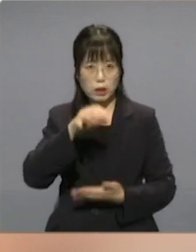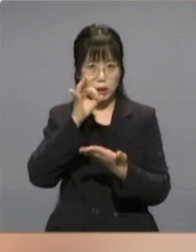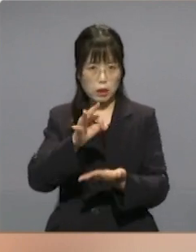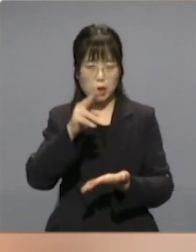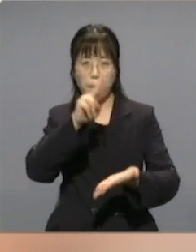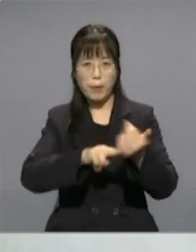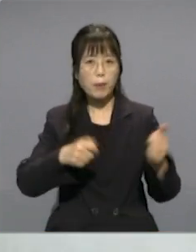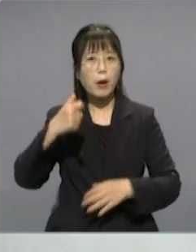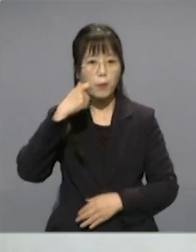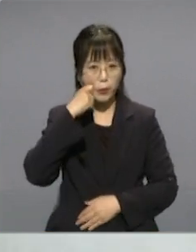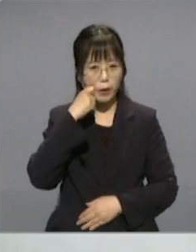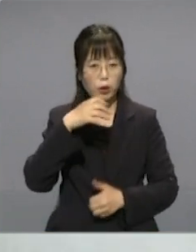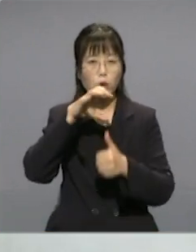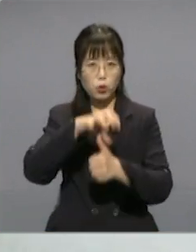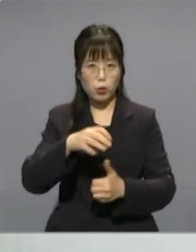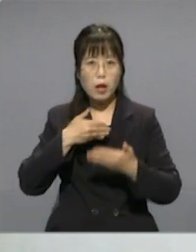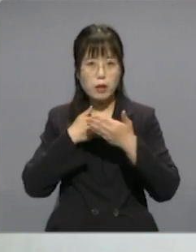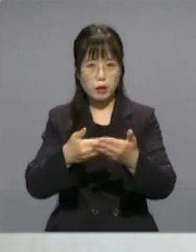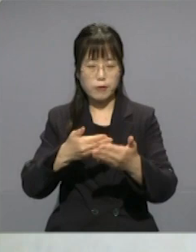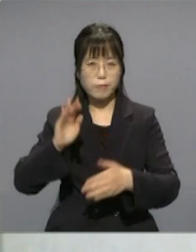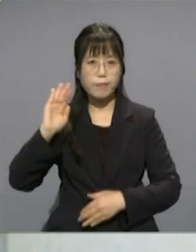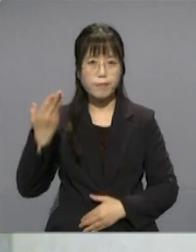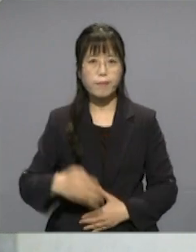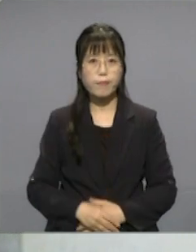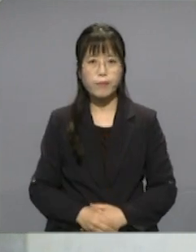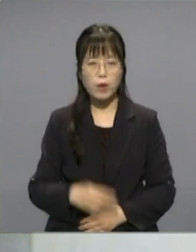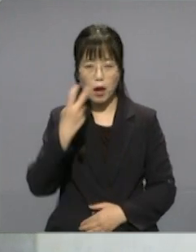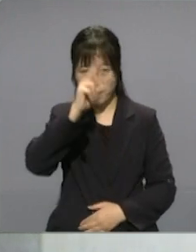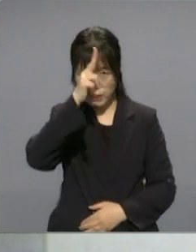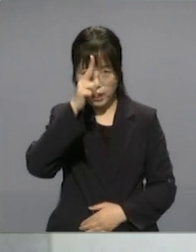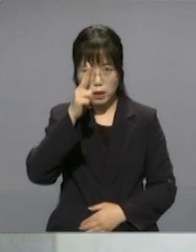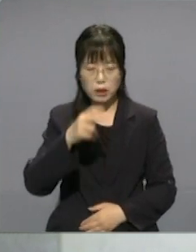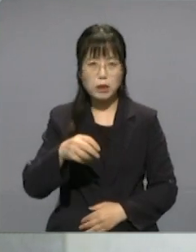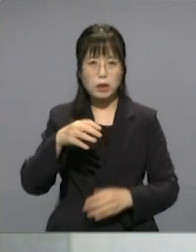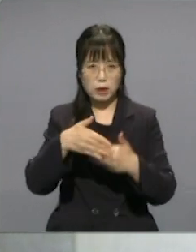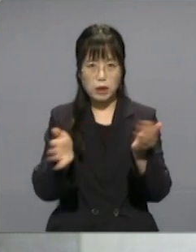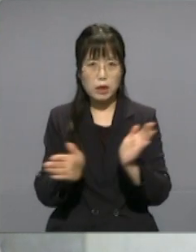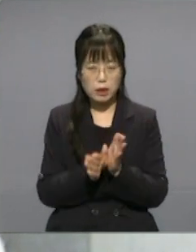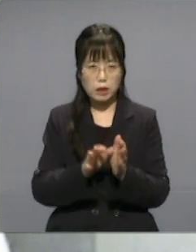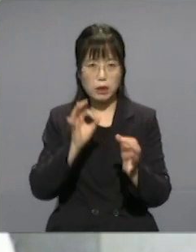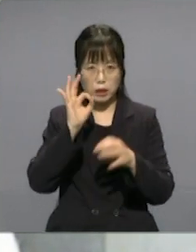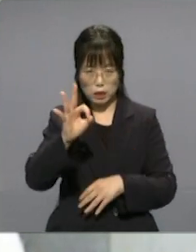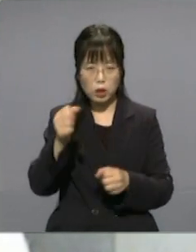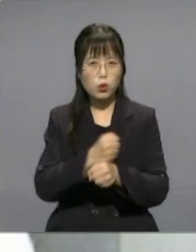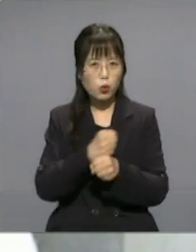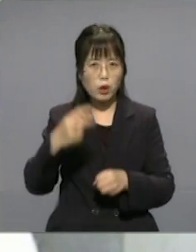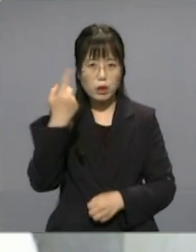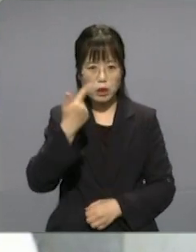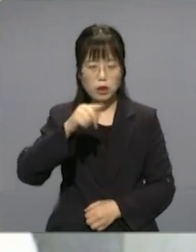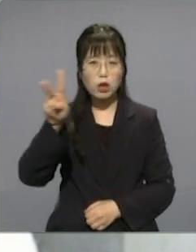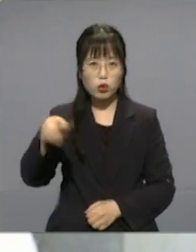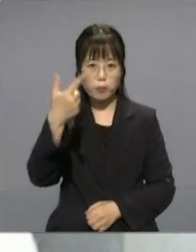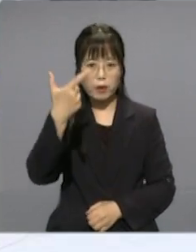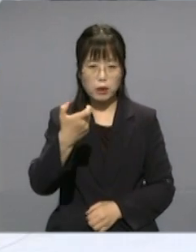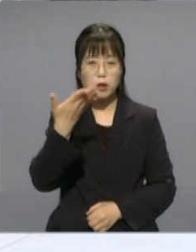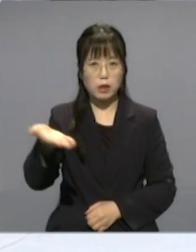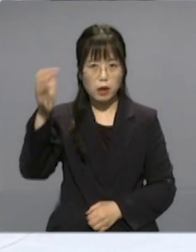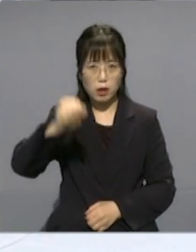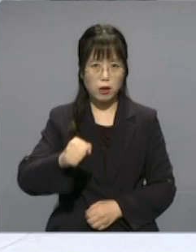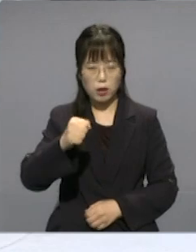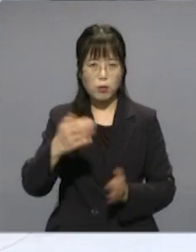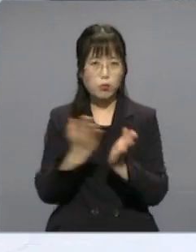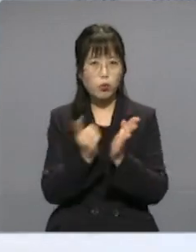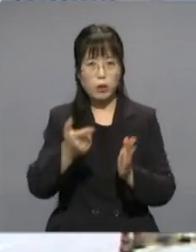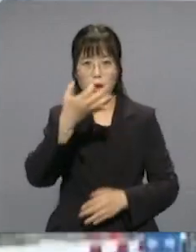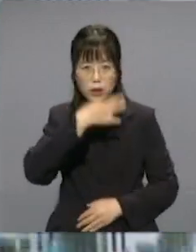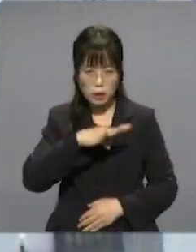재산을 처분하지 못하게 동결하는 절차입니다. 검찰은 일당이 시세 조작으로 2,642억 원의 부당